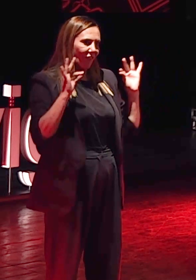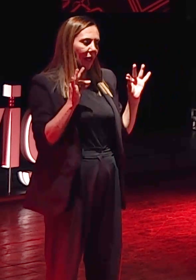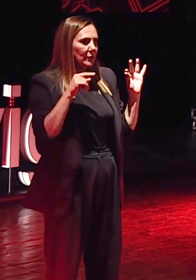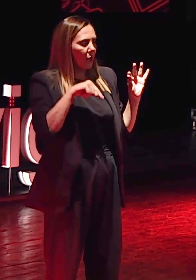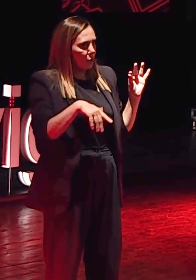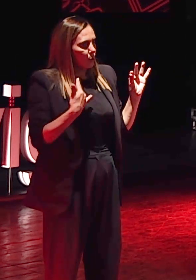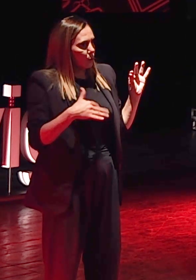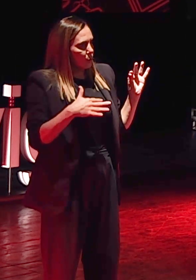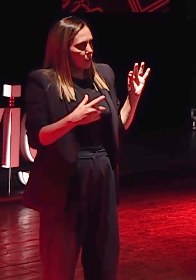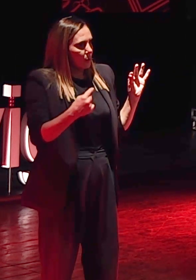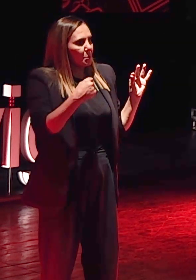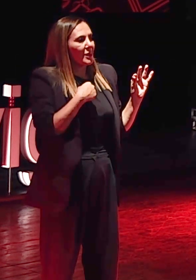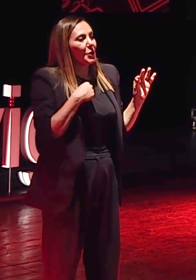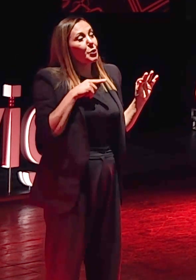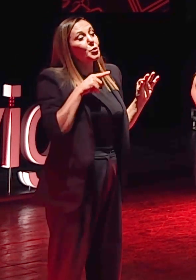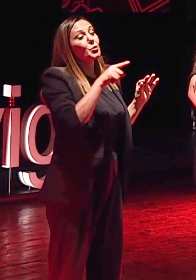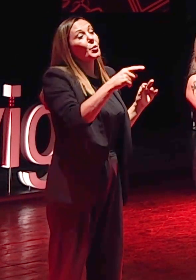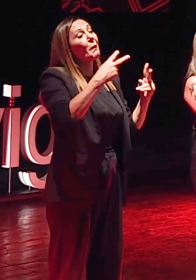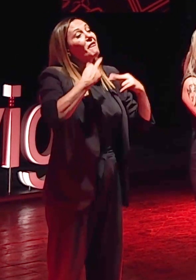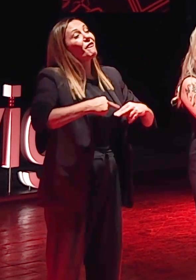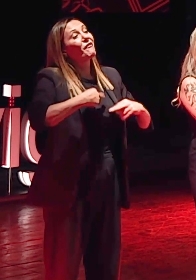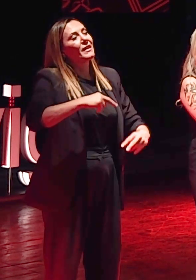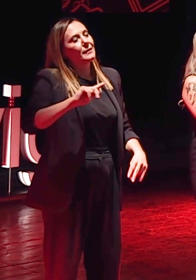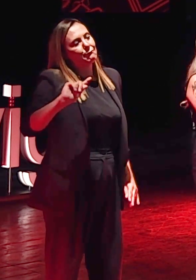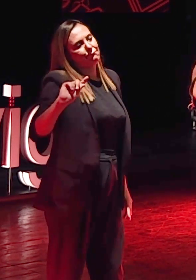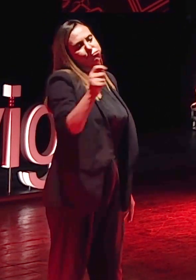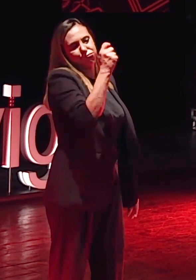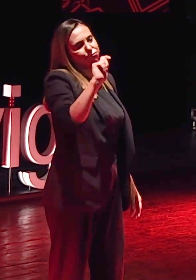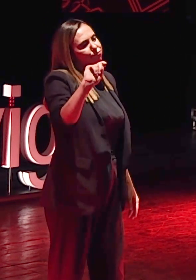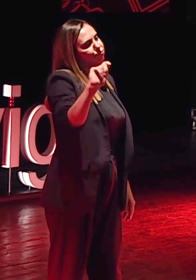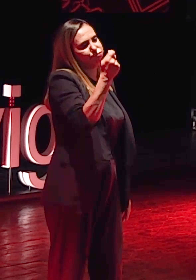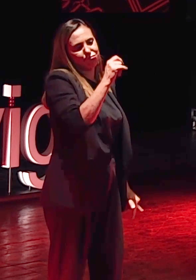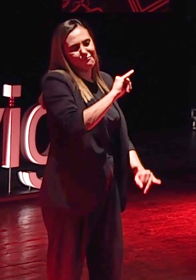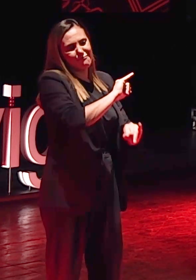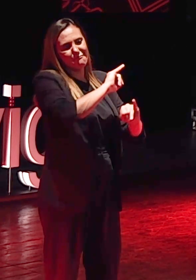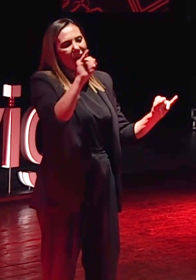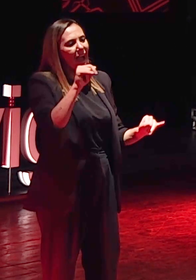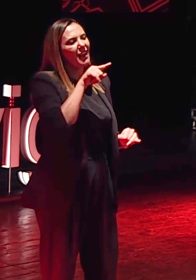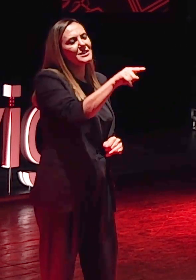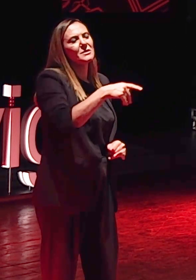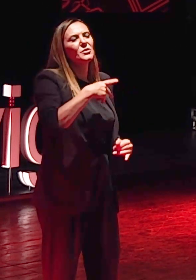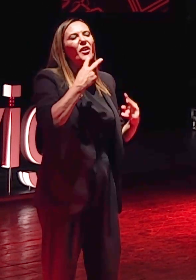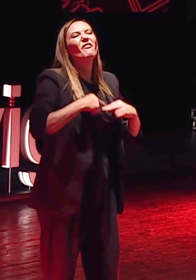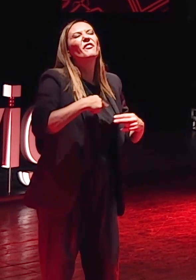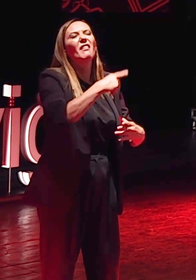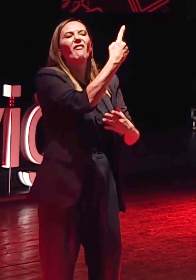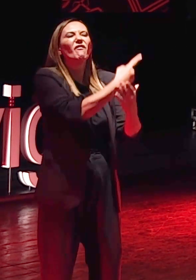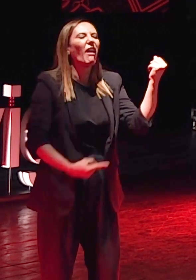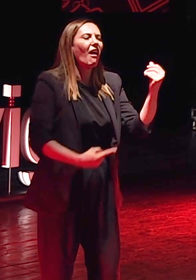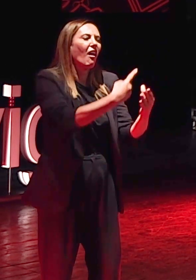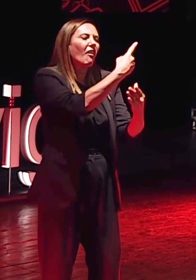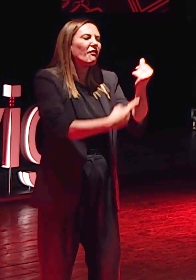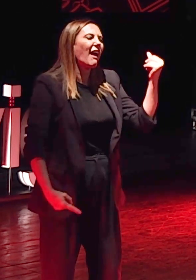effetto non potrai mai farcela nella vita non combinerai mai nulla nella vita Marica